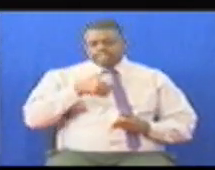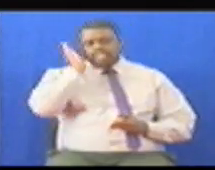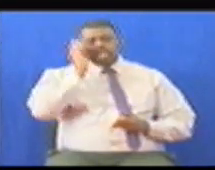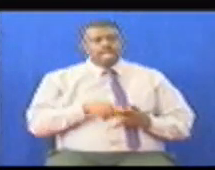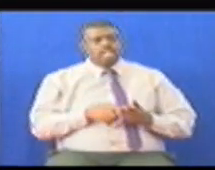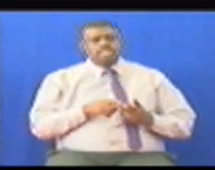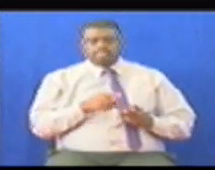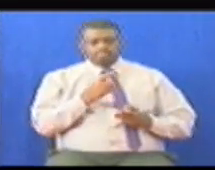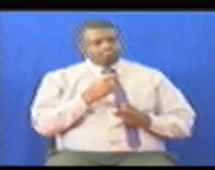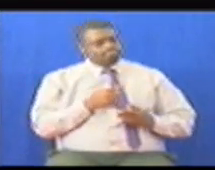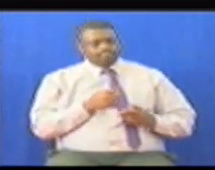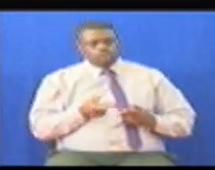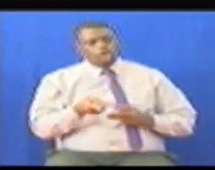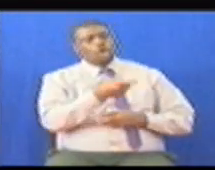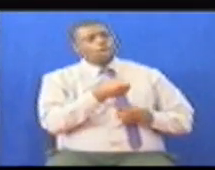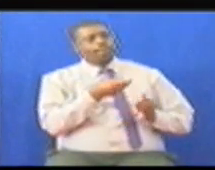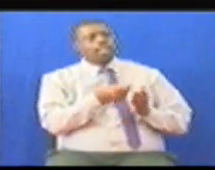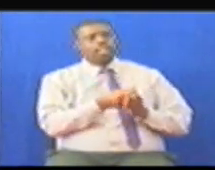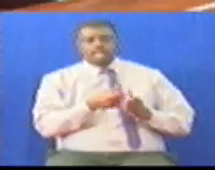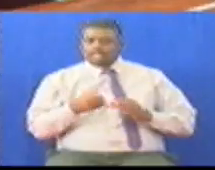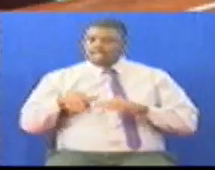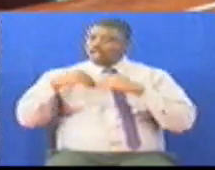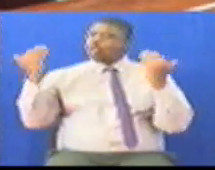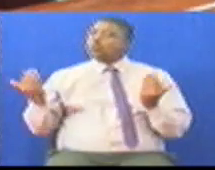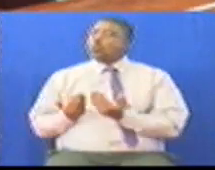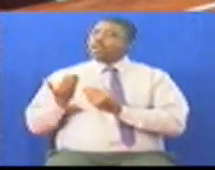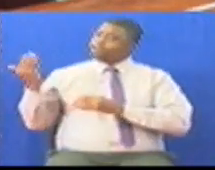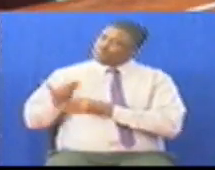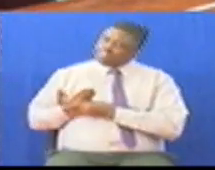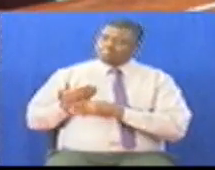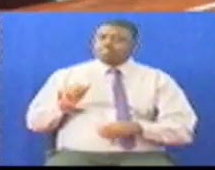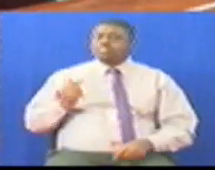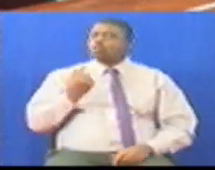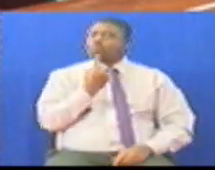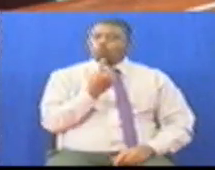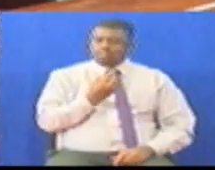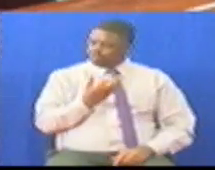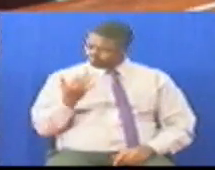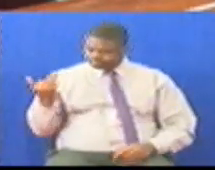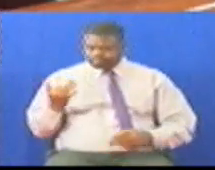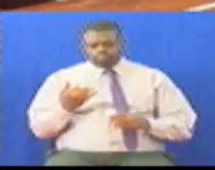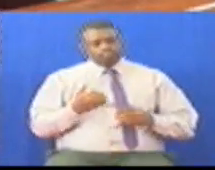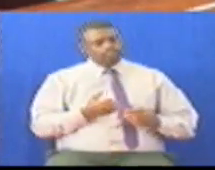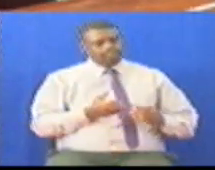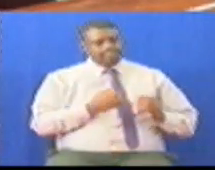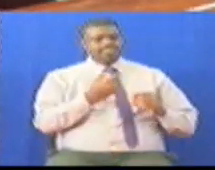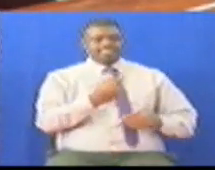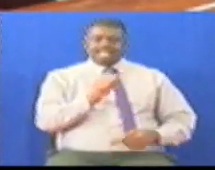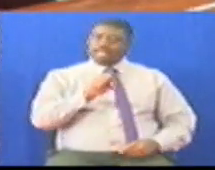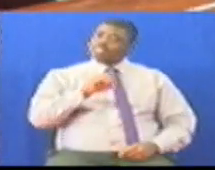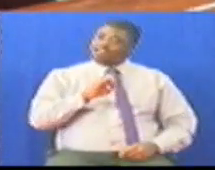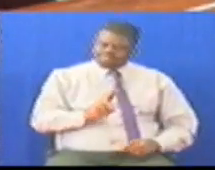imekopa hela Benki ya Dunia trilioni 1 na ushe kwa ajili ya kuendeleza mpango wa TASAFU, na safari